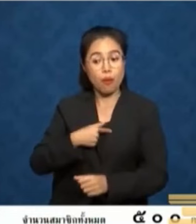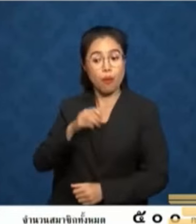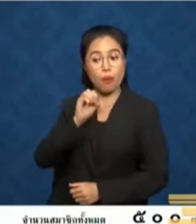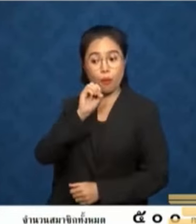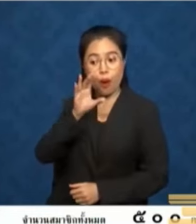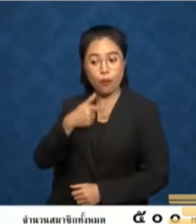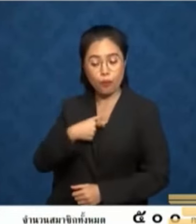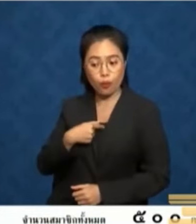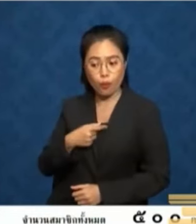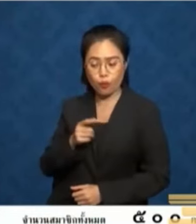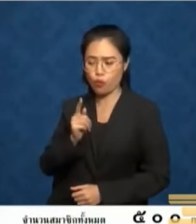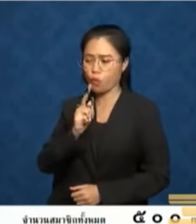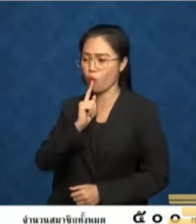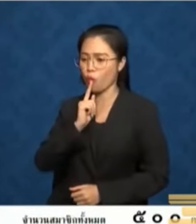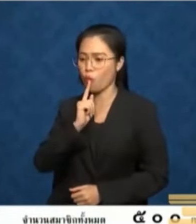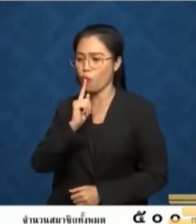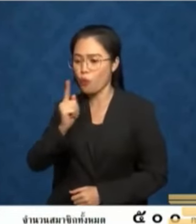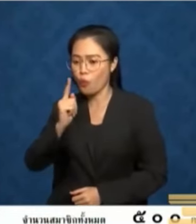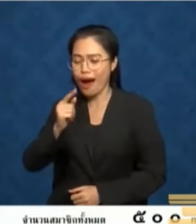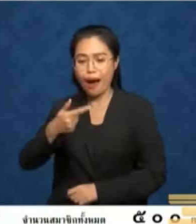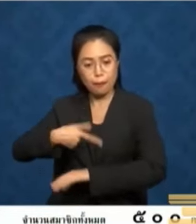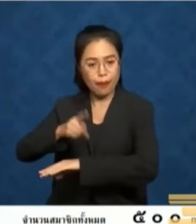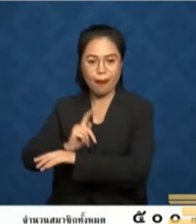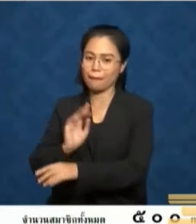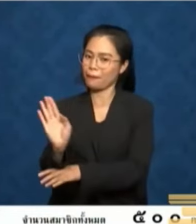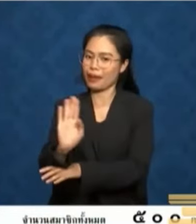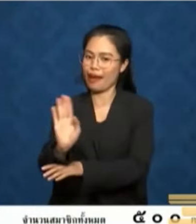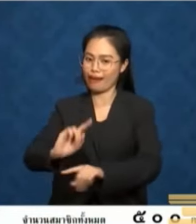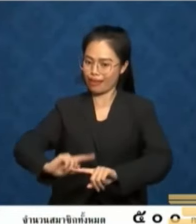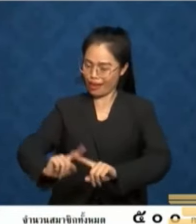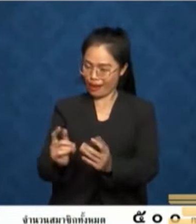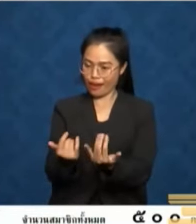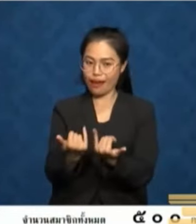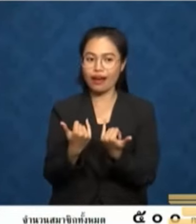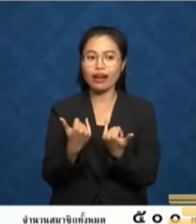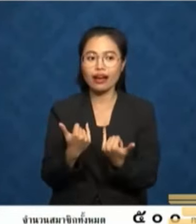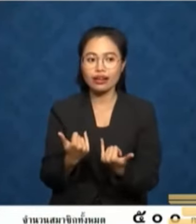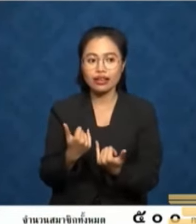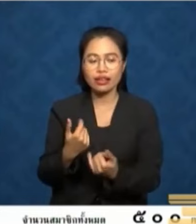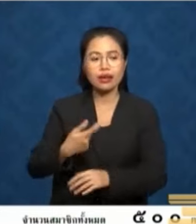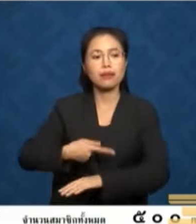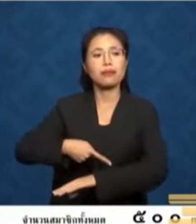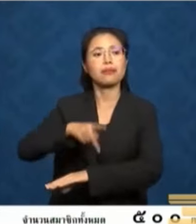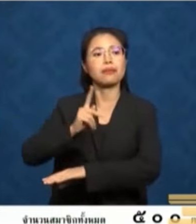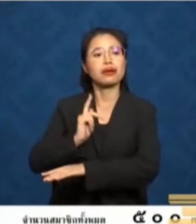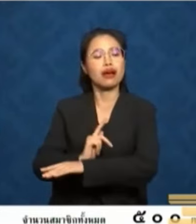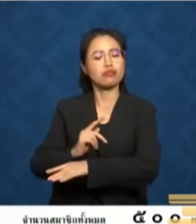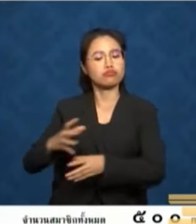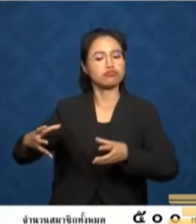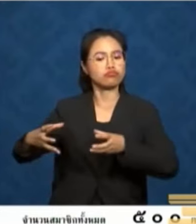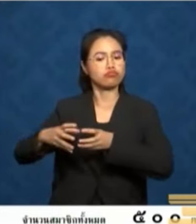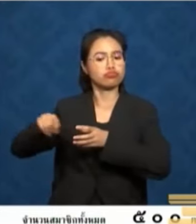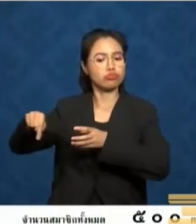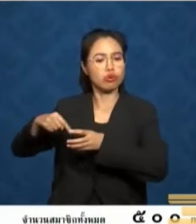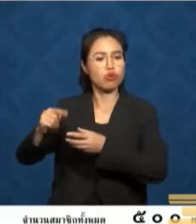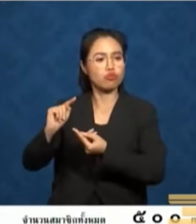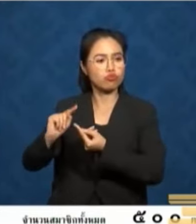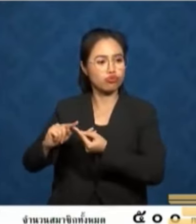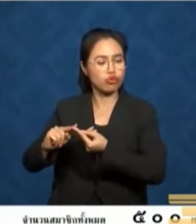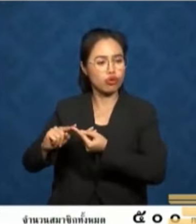เคยก้าวร่วงท่านประธานเลยไม่ว่าเรื่องอะไรก็แล้วแต่แต่เที่ยวนี้เนี่ยท่านประธานได้เอาองค์กรไปเพราะว่าท่านประธานไปใน